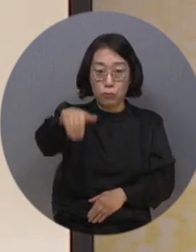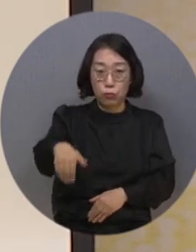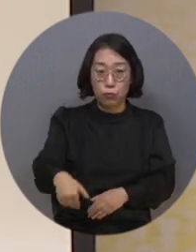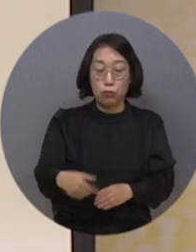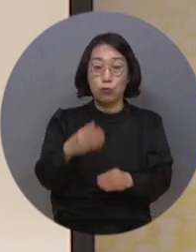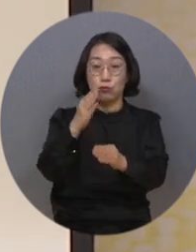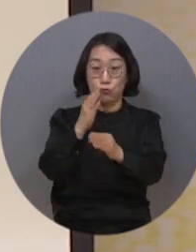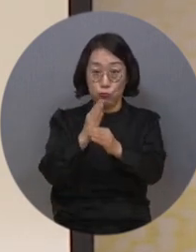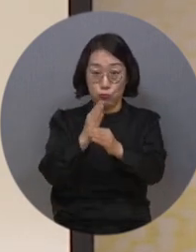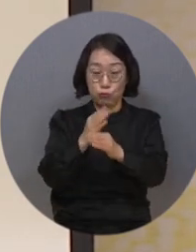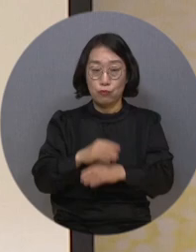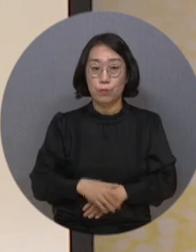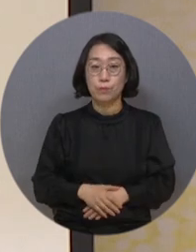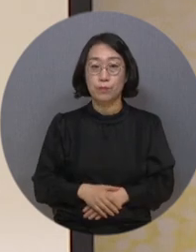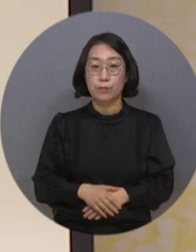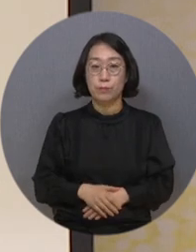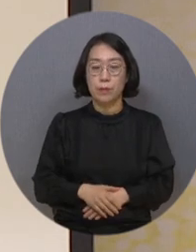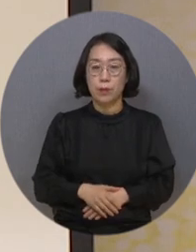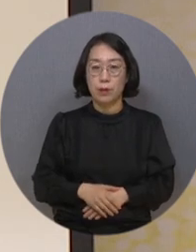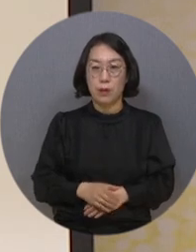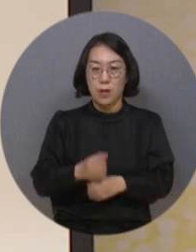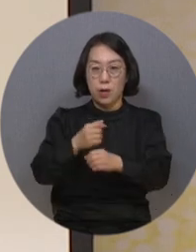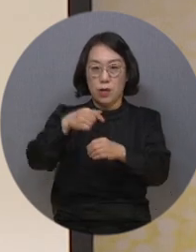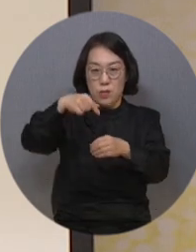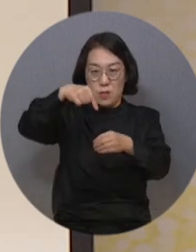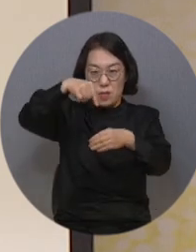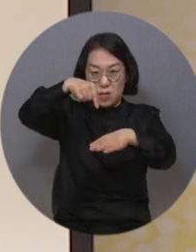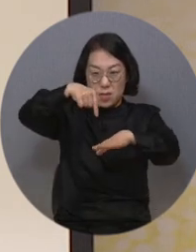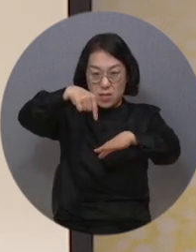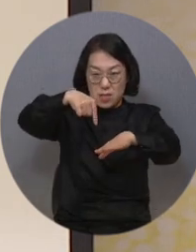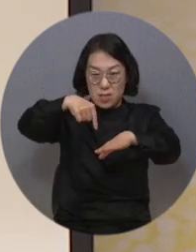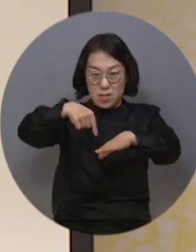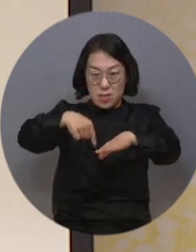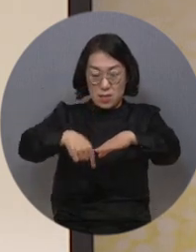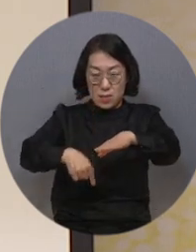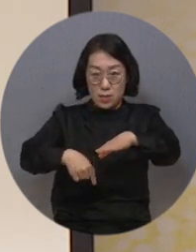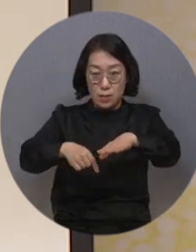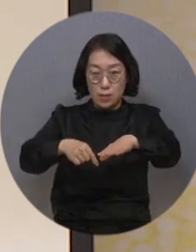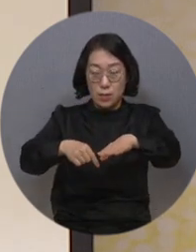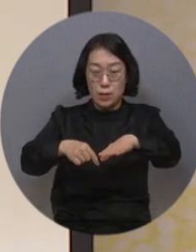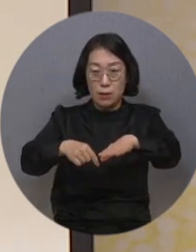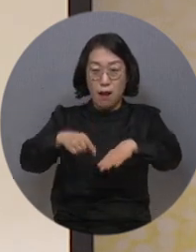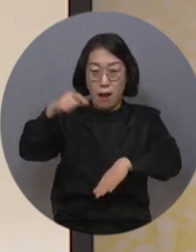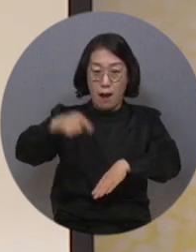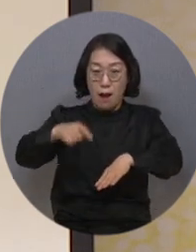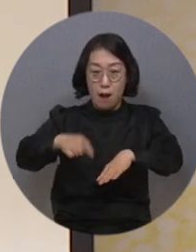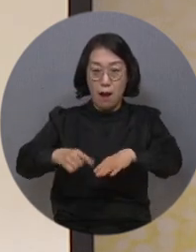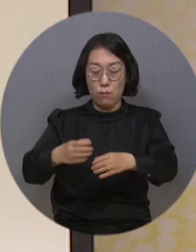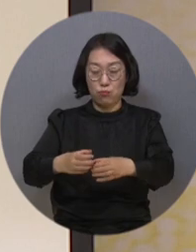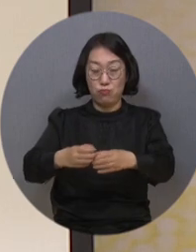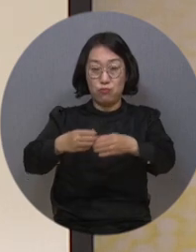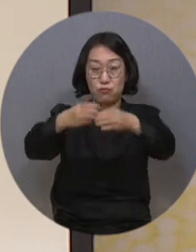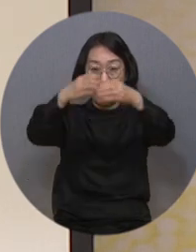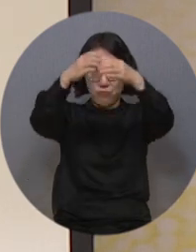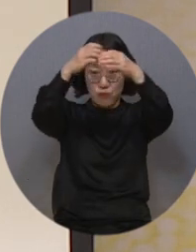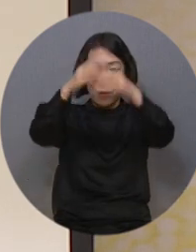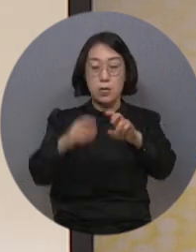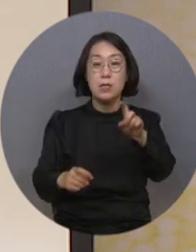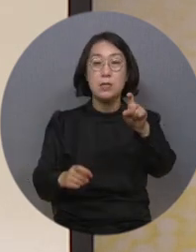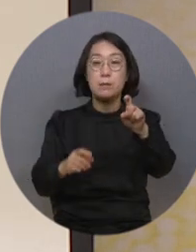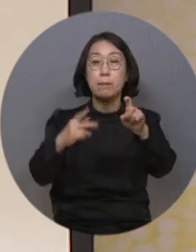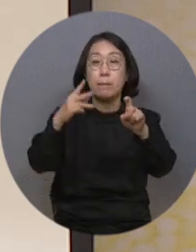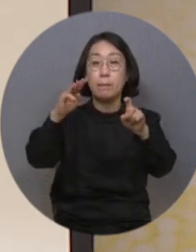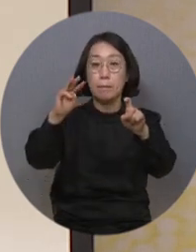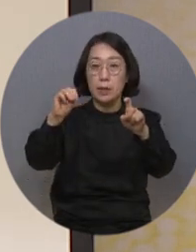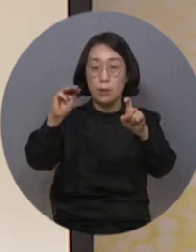기초공사를 크레인으로 드릴 같은 걸로 땅을 파서 콘크리트 파일이요. 전봇대 같은 파일. 길이가 10m에